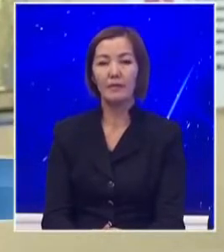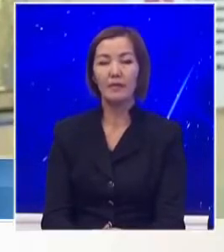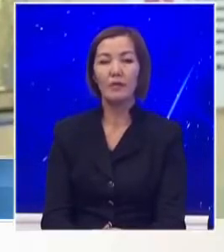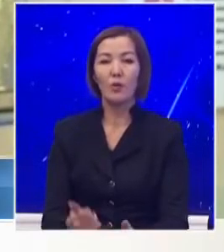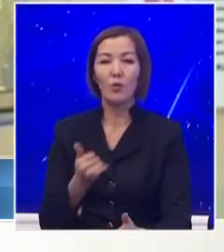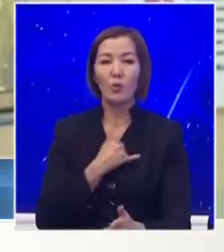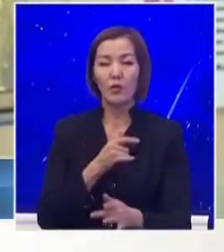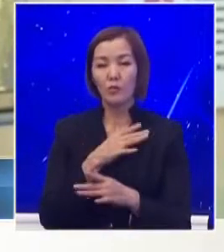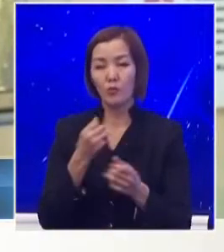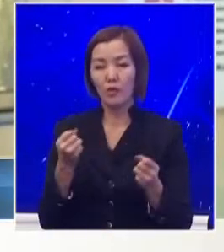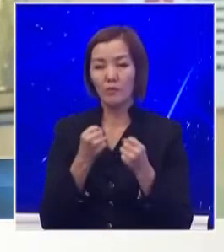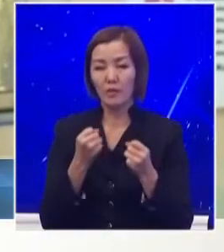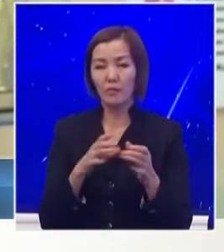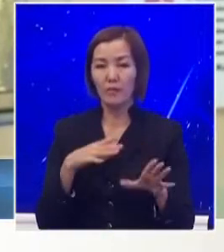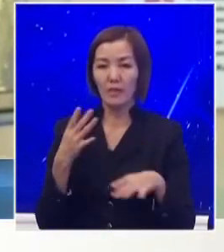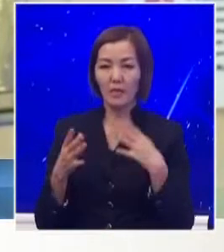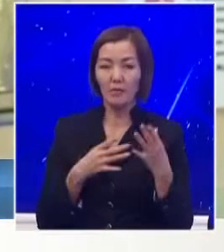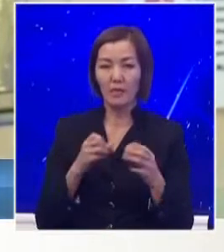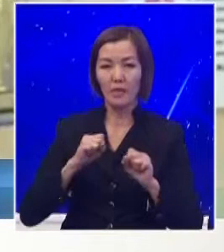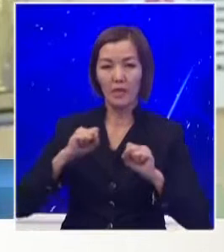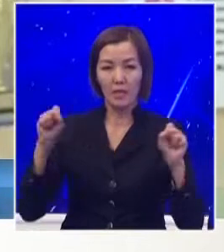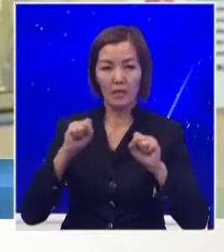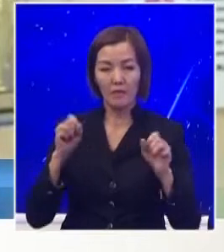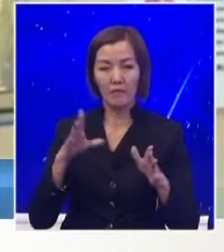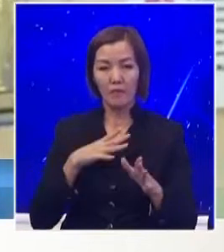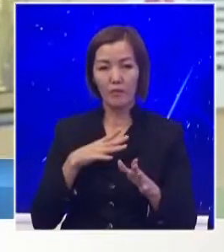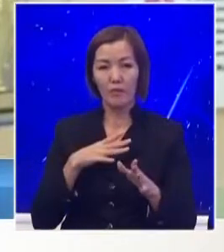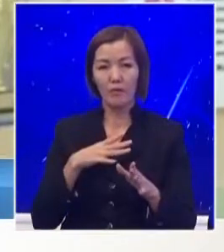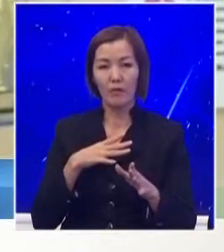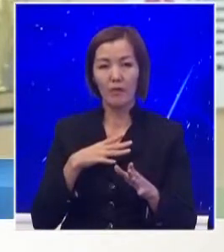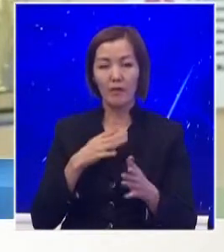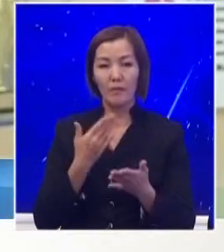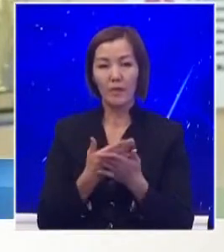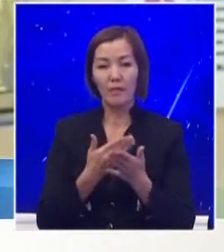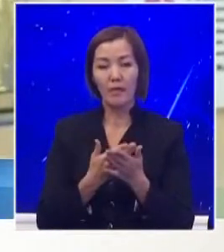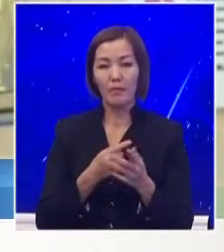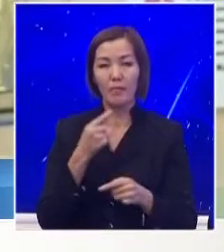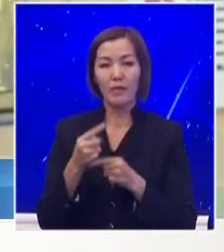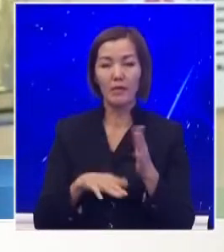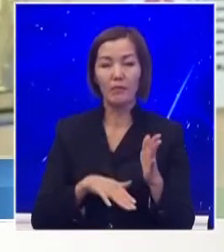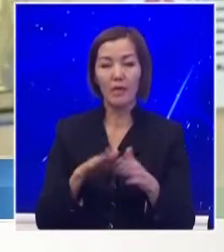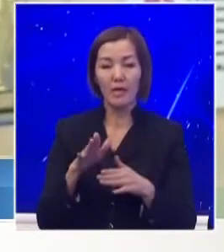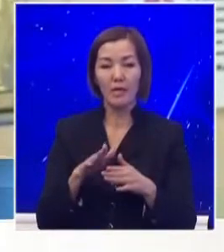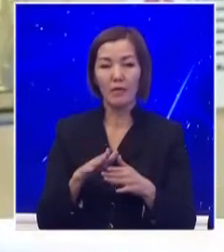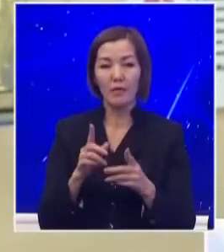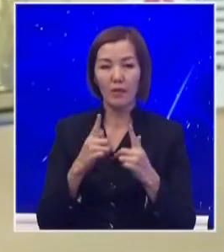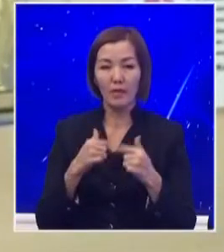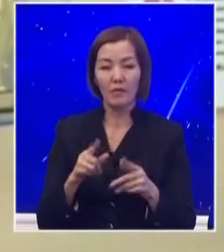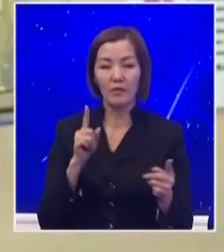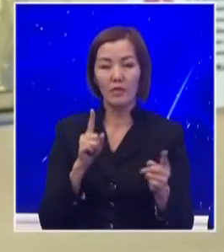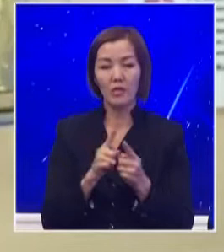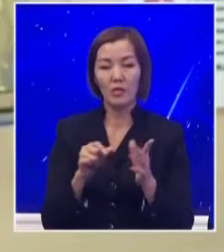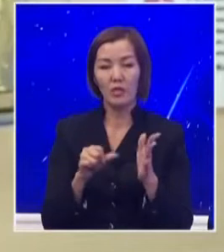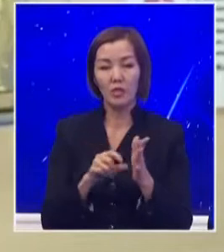У нас много спортсменов, которые занимаются гиревым спортом. И в качестве примера подрастающему поколению мы организовали встречу